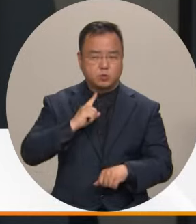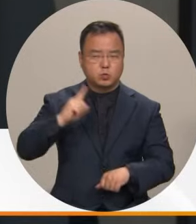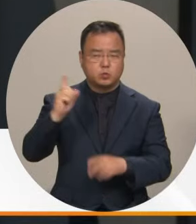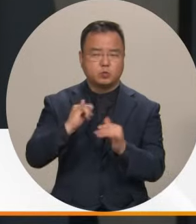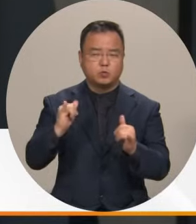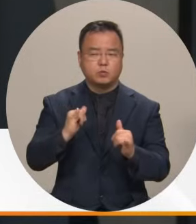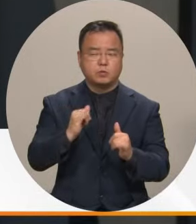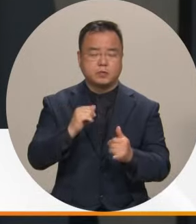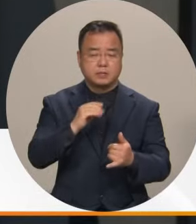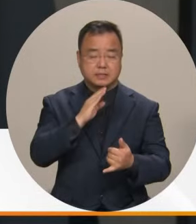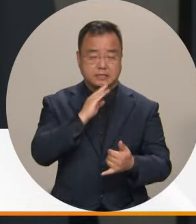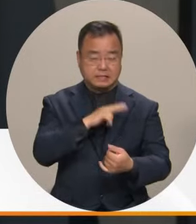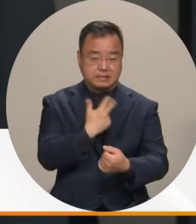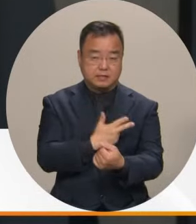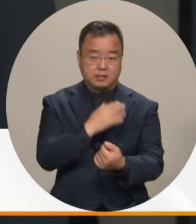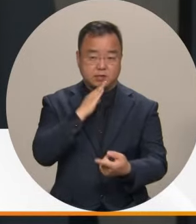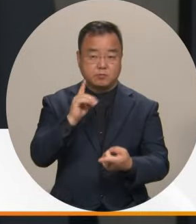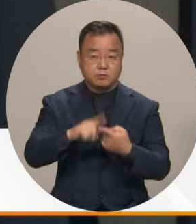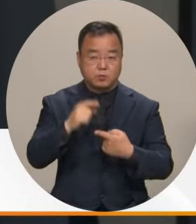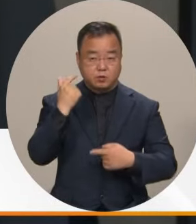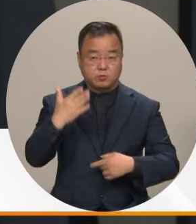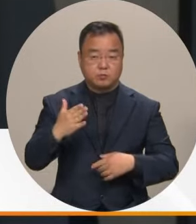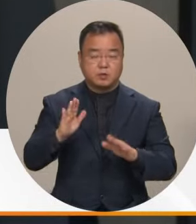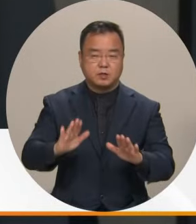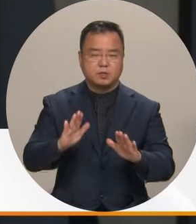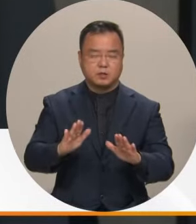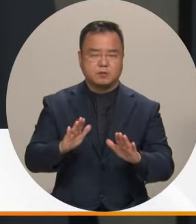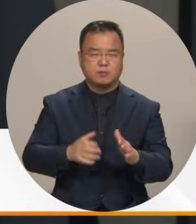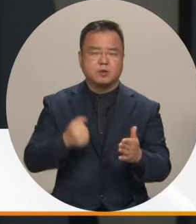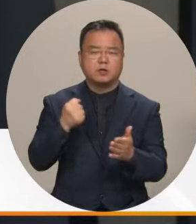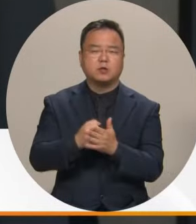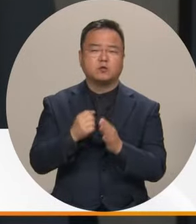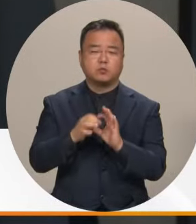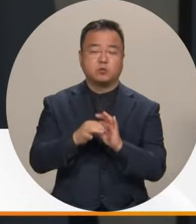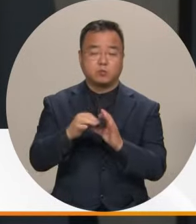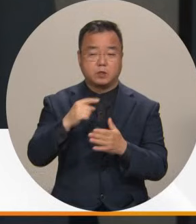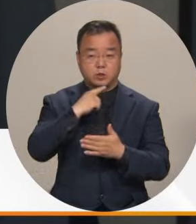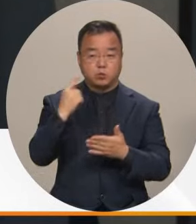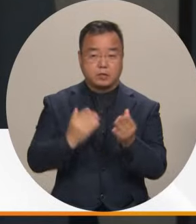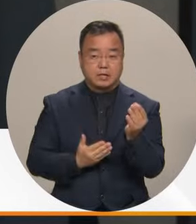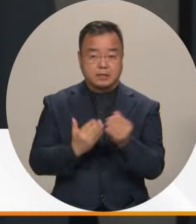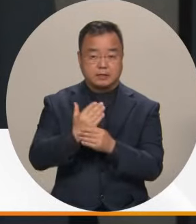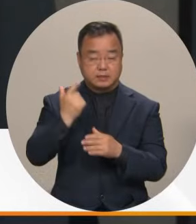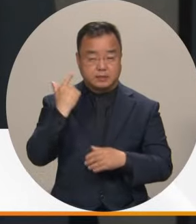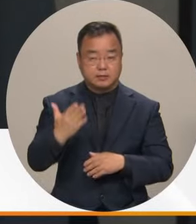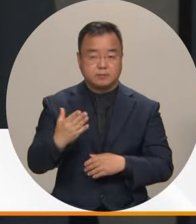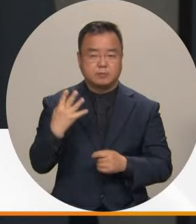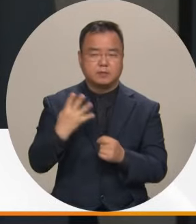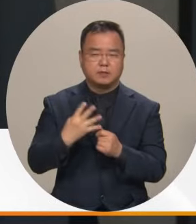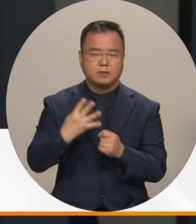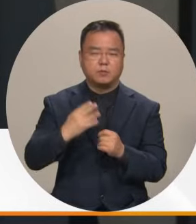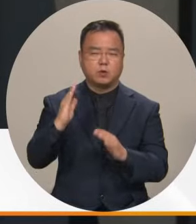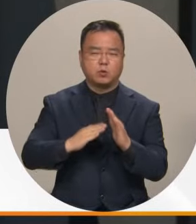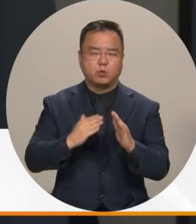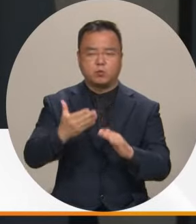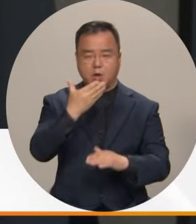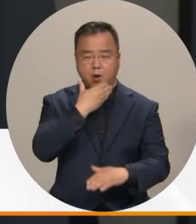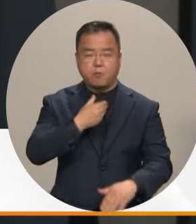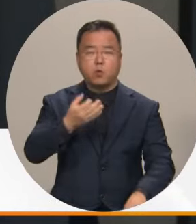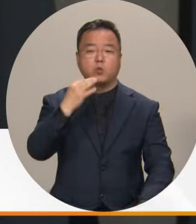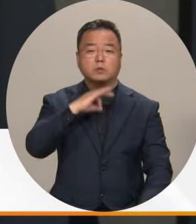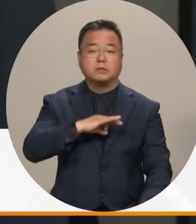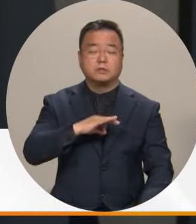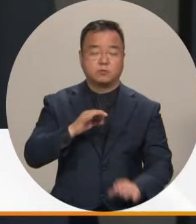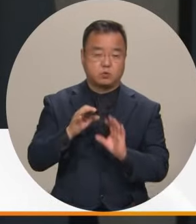적 격이 되는지 어 이번 결정으로 돌이킬 수 없는 손해가 발생을 하는지 마지막으로 공공 복리에 얼마나 큰 영향을